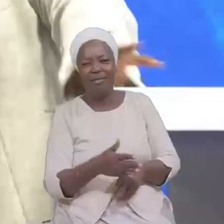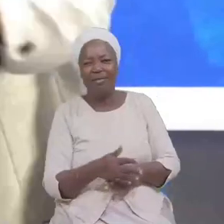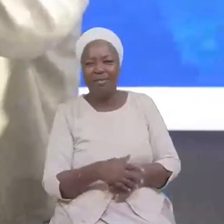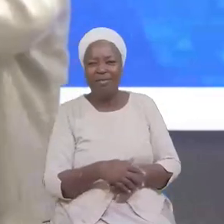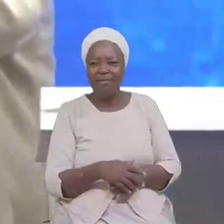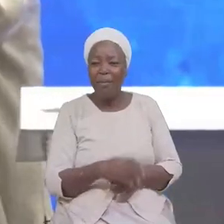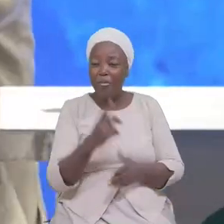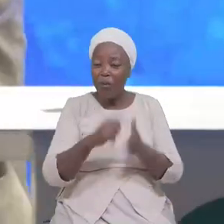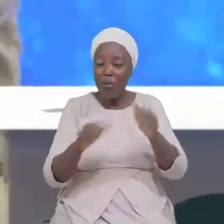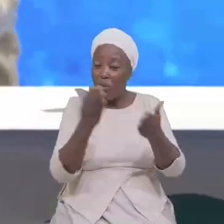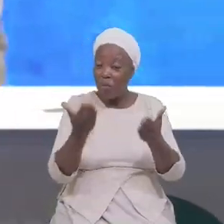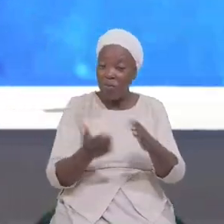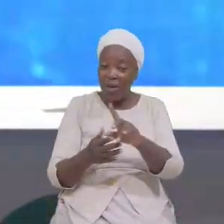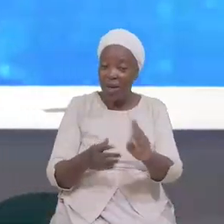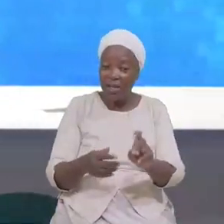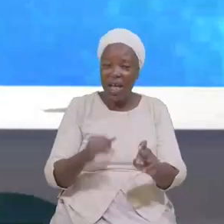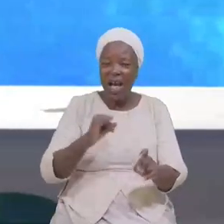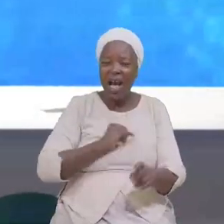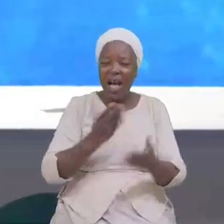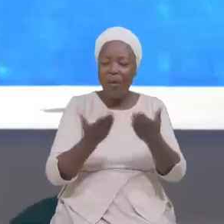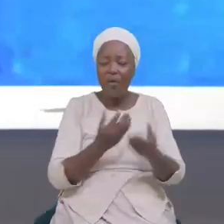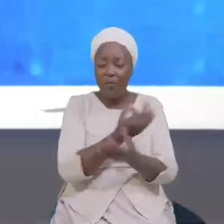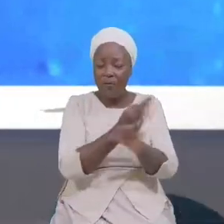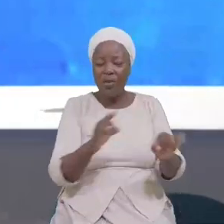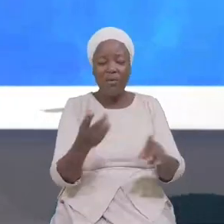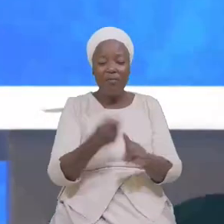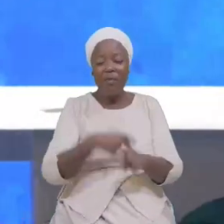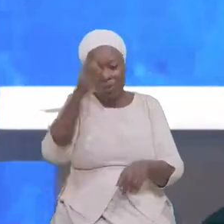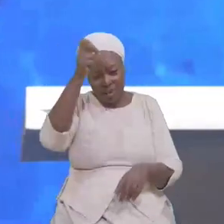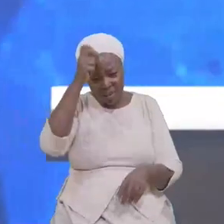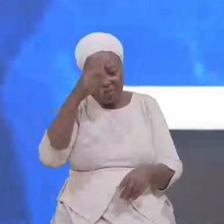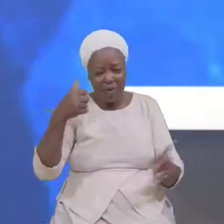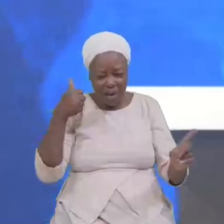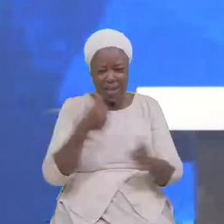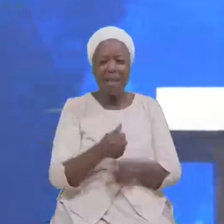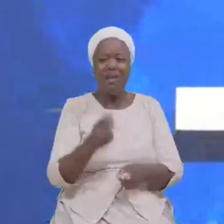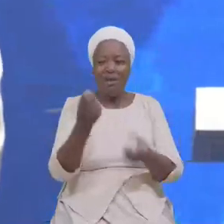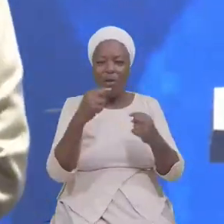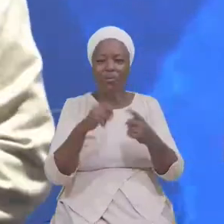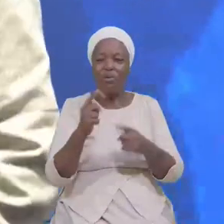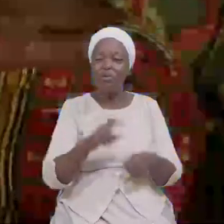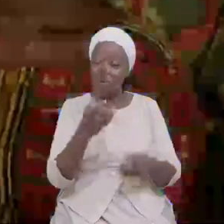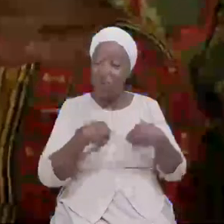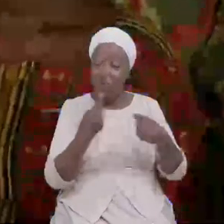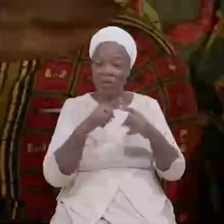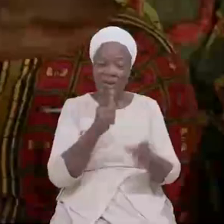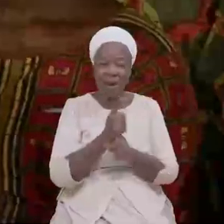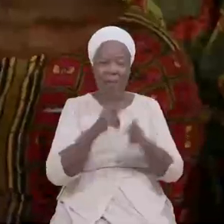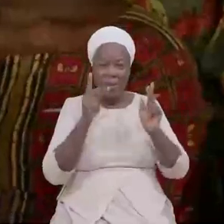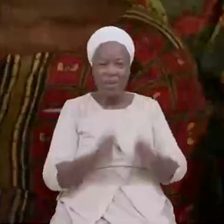Que veux-tu? Je veux la libération des attaques sataniques. Oh, tu es venu au bon, à la bonne personne. Assieds-toi